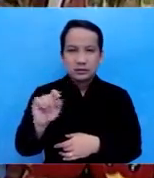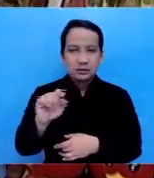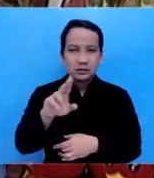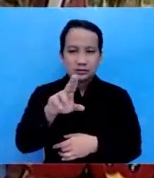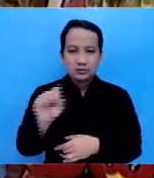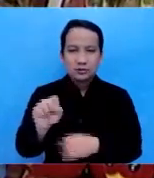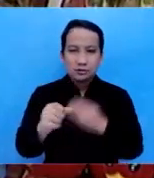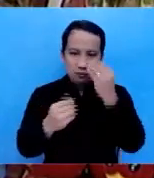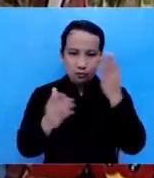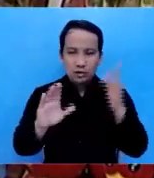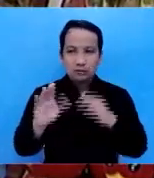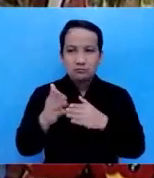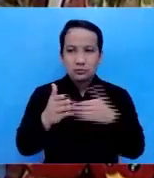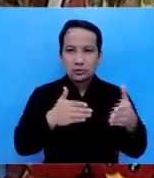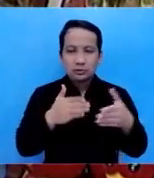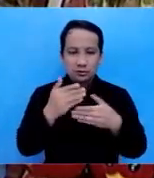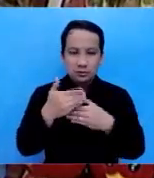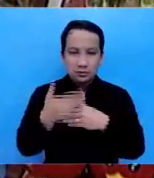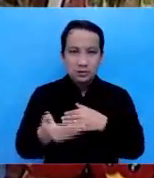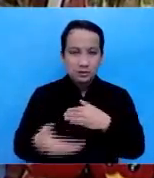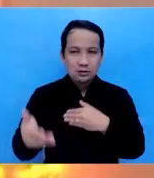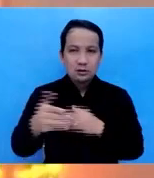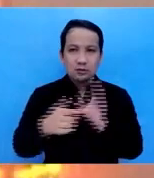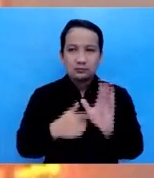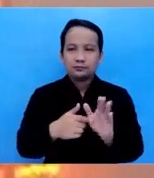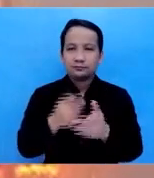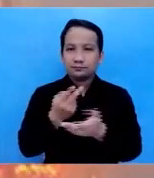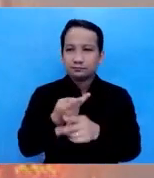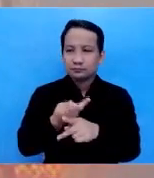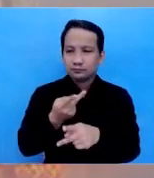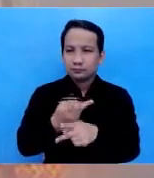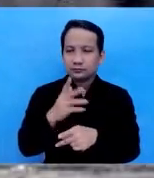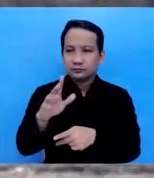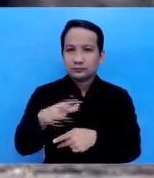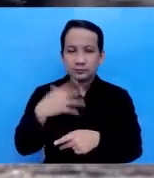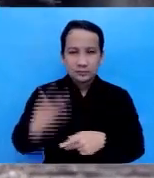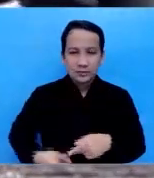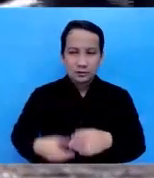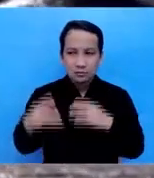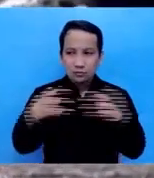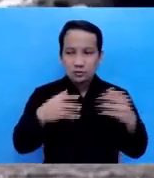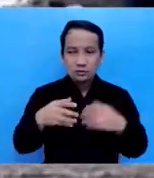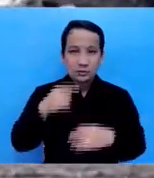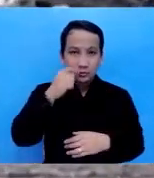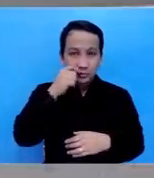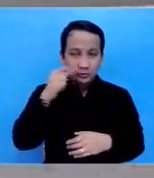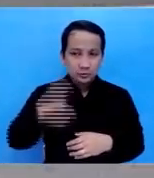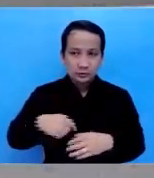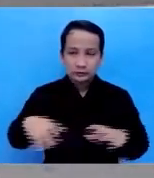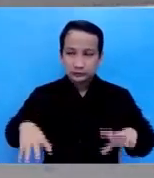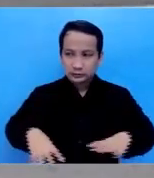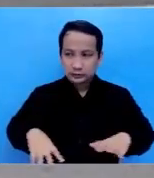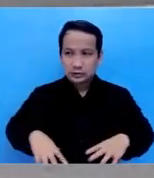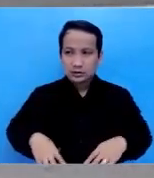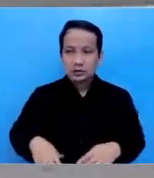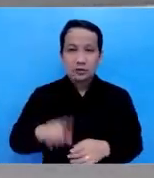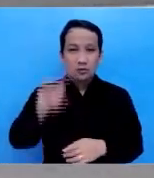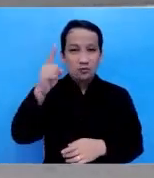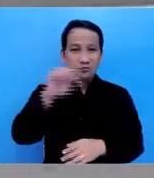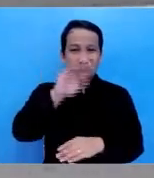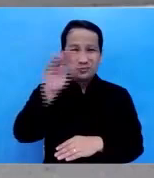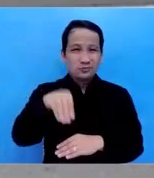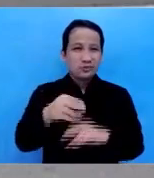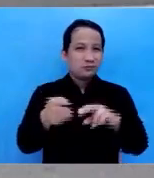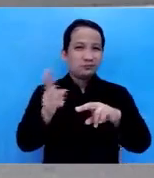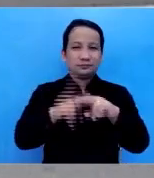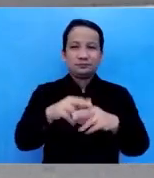paraan nila para maibsan ang pagtaas ng presyo ng mga bilihin na bunsod ng gyera ng Ukraine at Russia. Mahigit 1% na itinaas ng interest